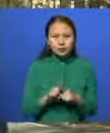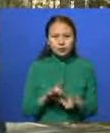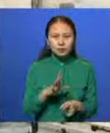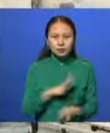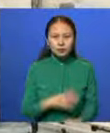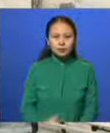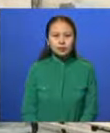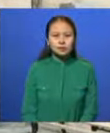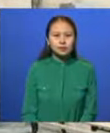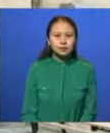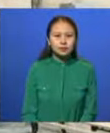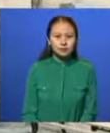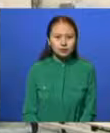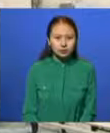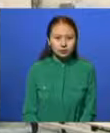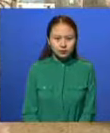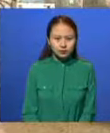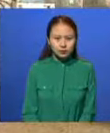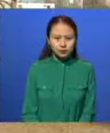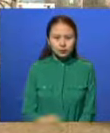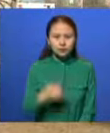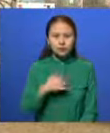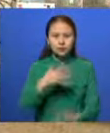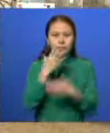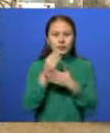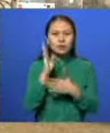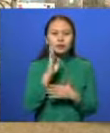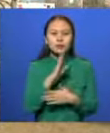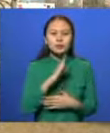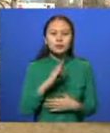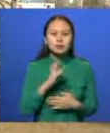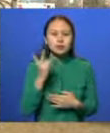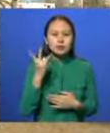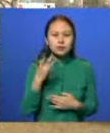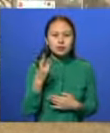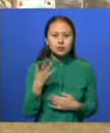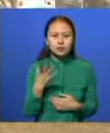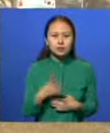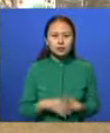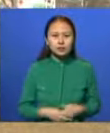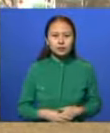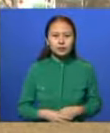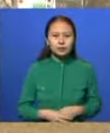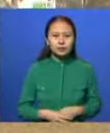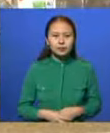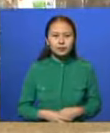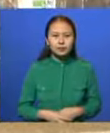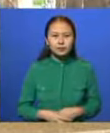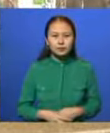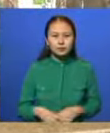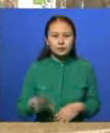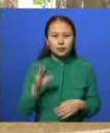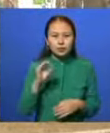сұралды. Мен өзімнің апамның Бесенова Қалима Ерғали қызының 25-ші июльде қайтыс